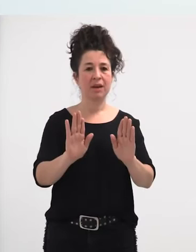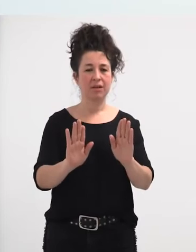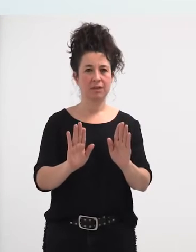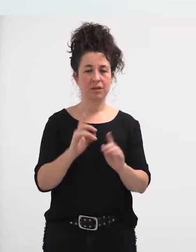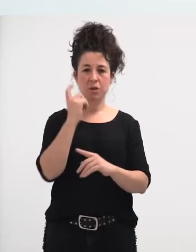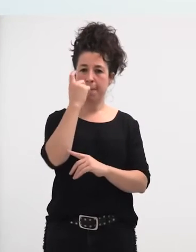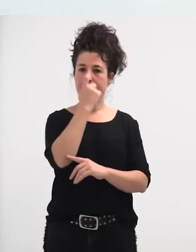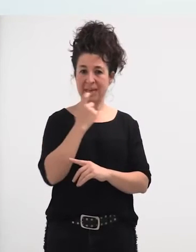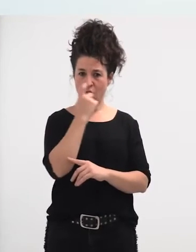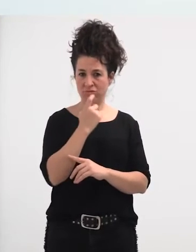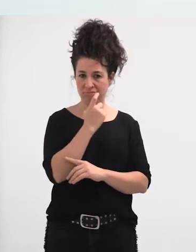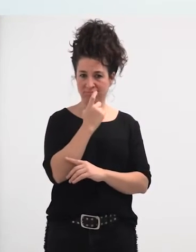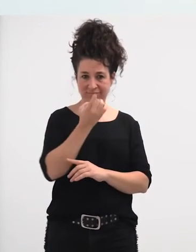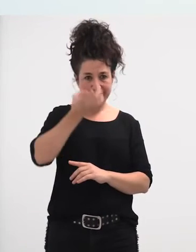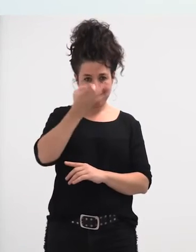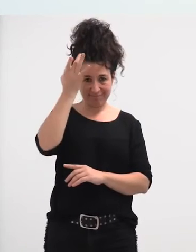e,